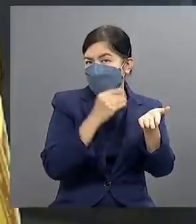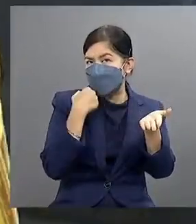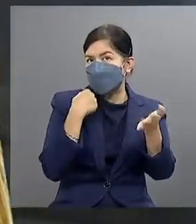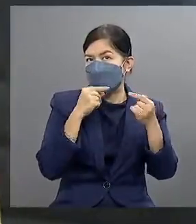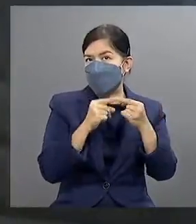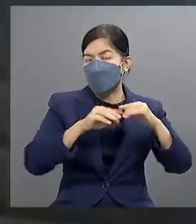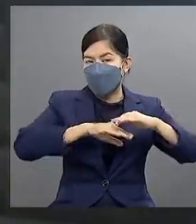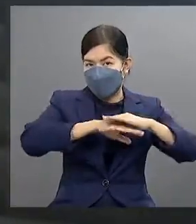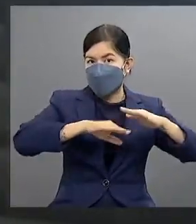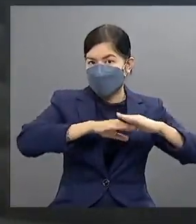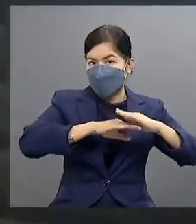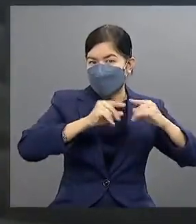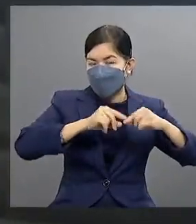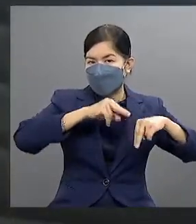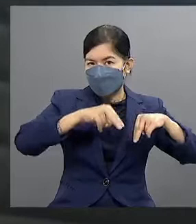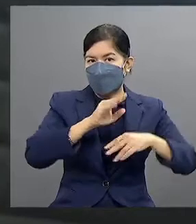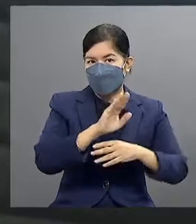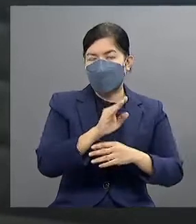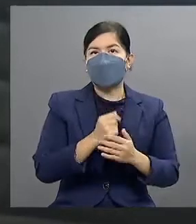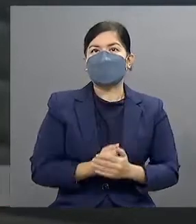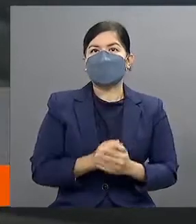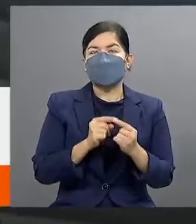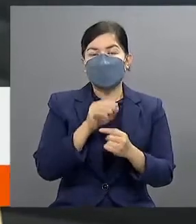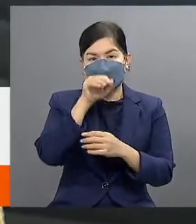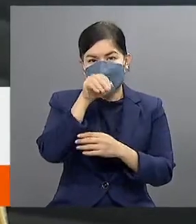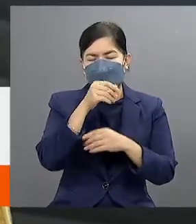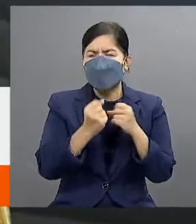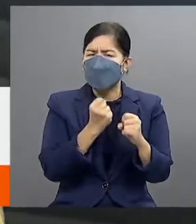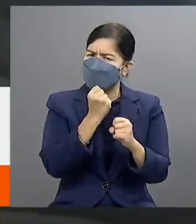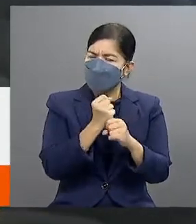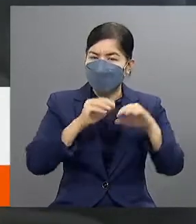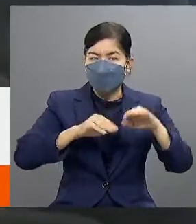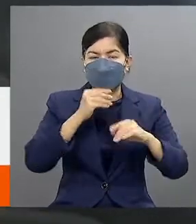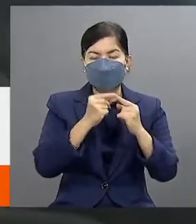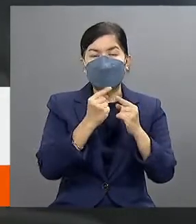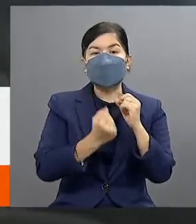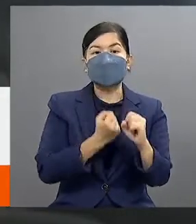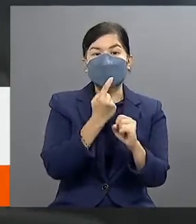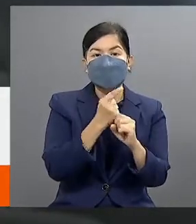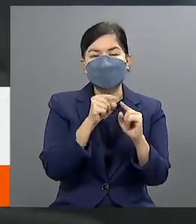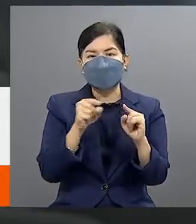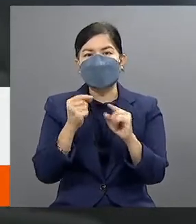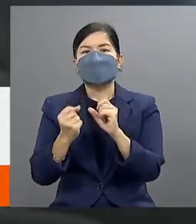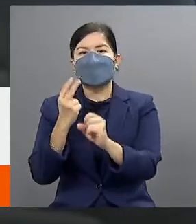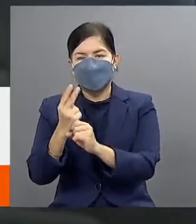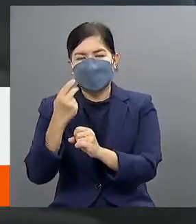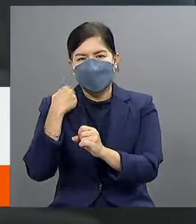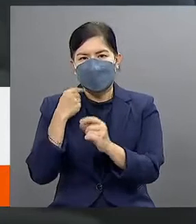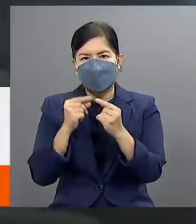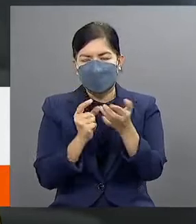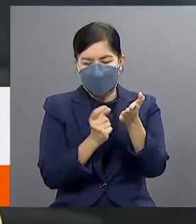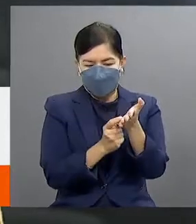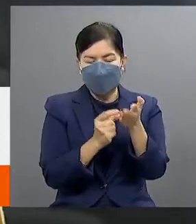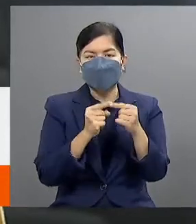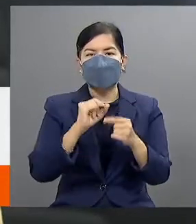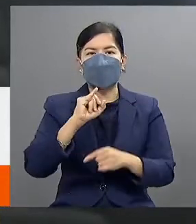1ปีครึ่งถึง2ปีประมาณ1ปีครึ่งถึง2ปีเริ่มติดไมโครชิปนะครับที่ขึ้นทะเบียน แสดงว่าณปัจจุบันช้